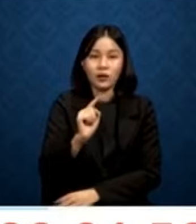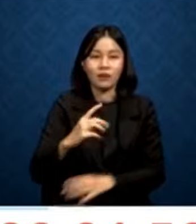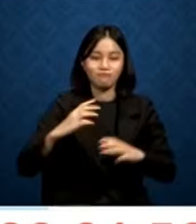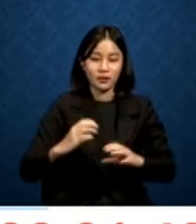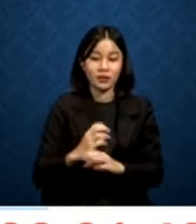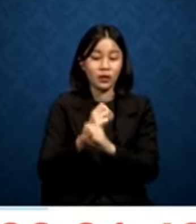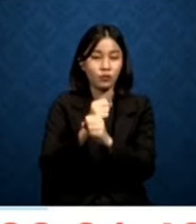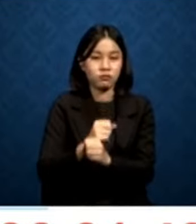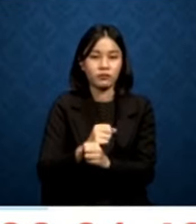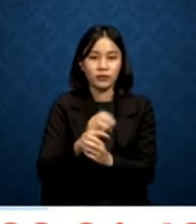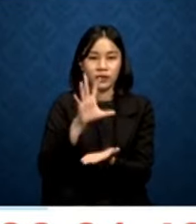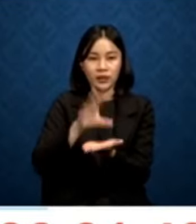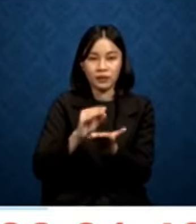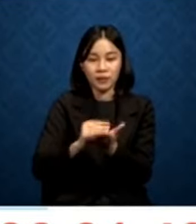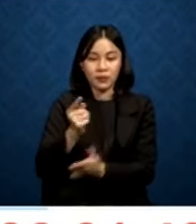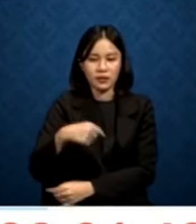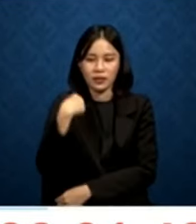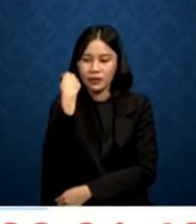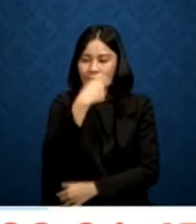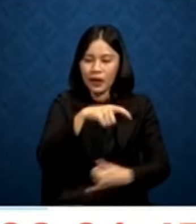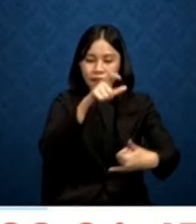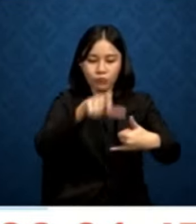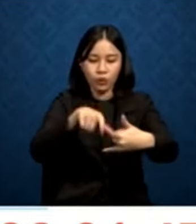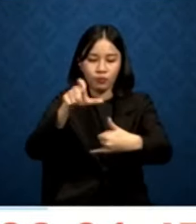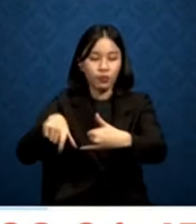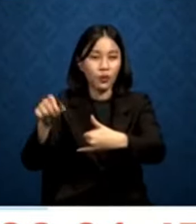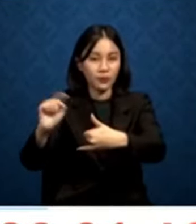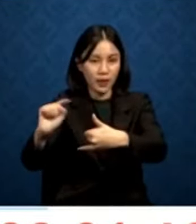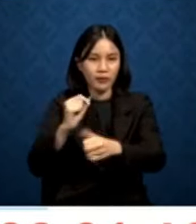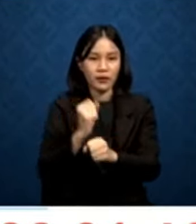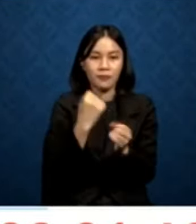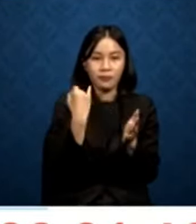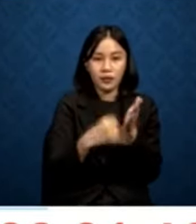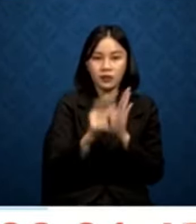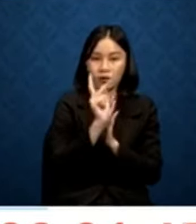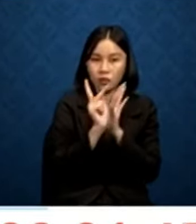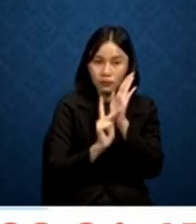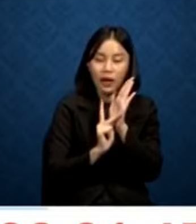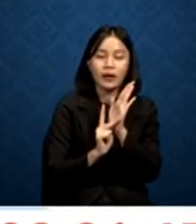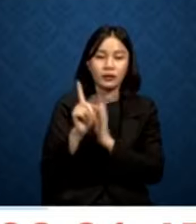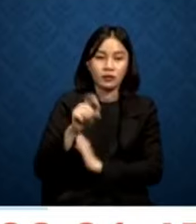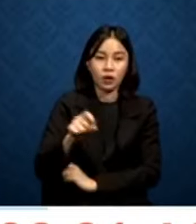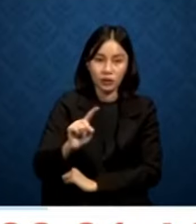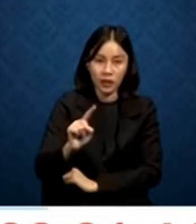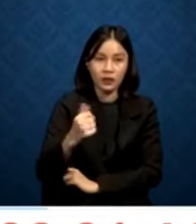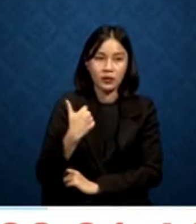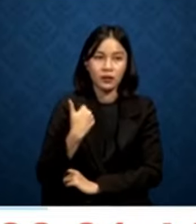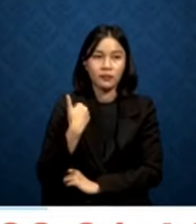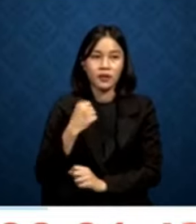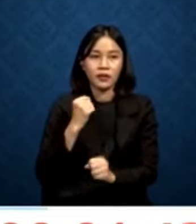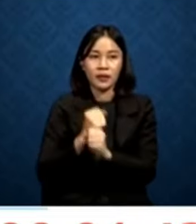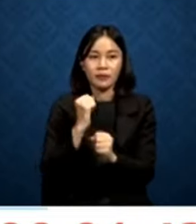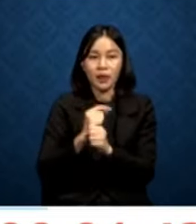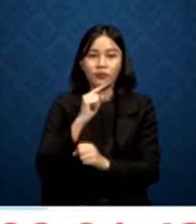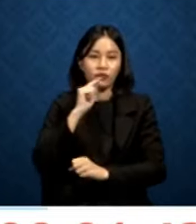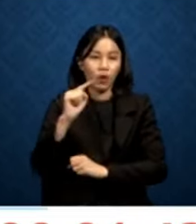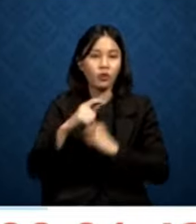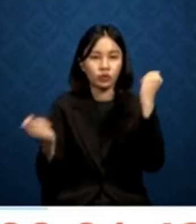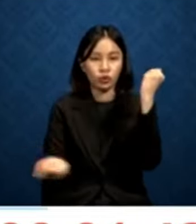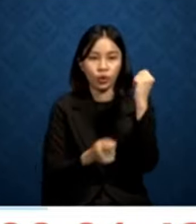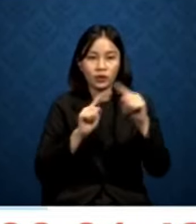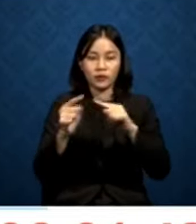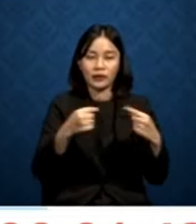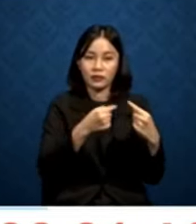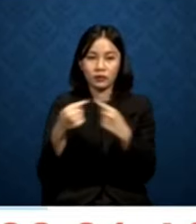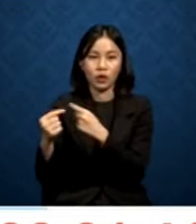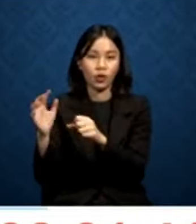ว่ามีบุคคลใดที่กระทำผิกฎหมายก็จะต้องมีกัน นำเนิการต่ออยางเต